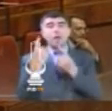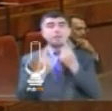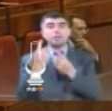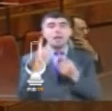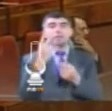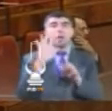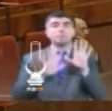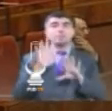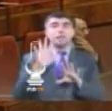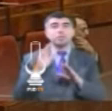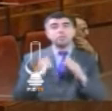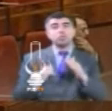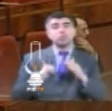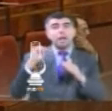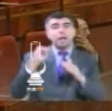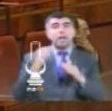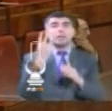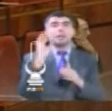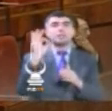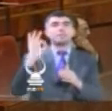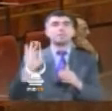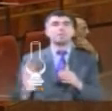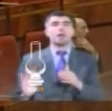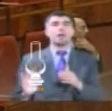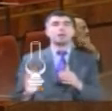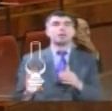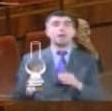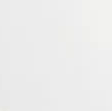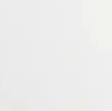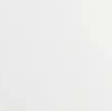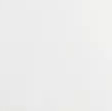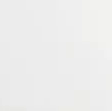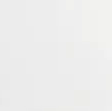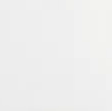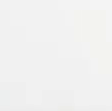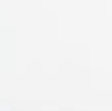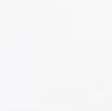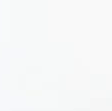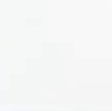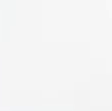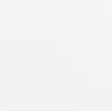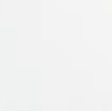و2015 وصلت نسبة النجاح إلى 30%. شكرا. قبل من هذا شكرا.